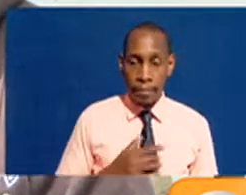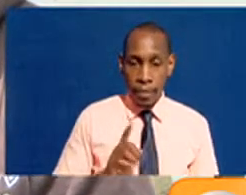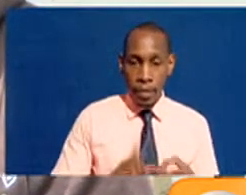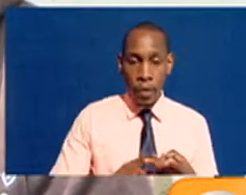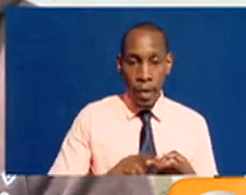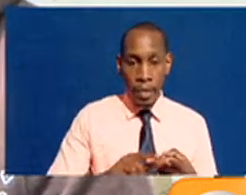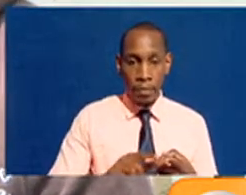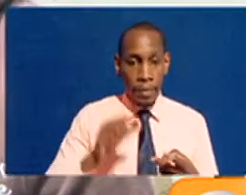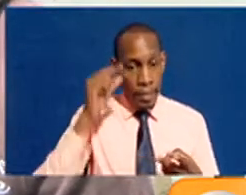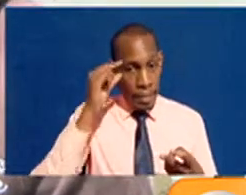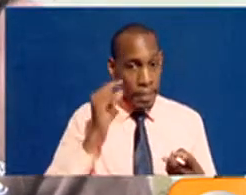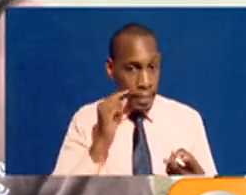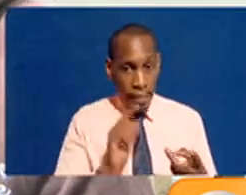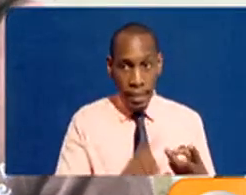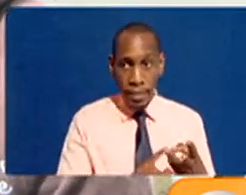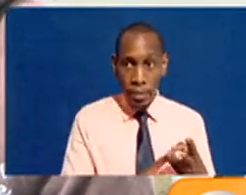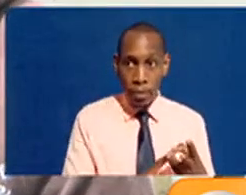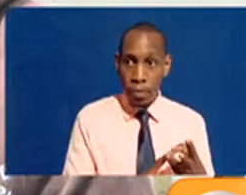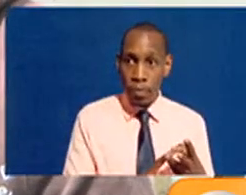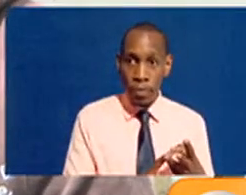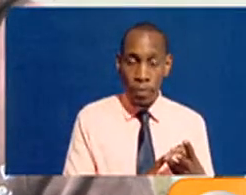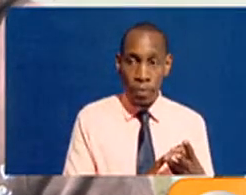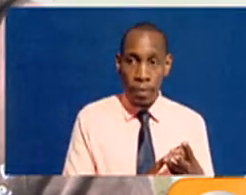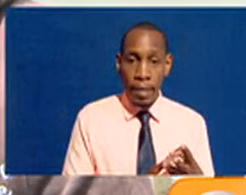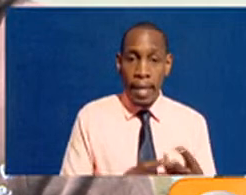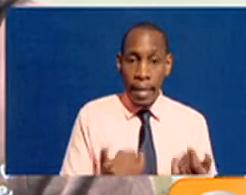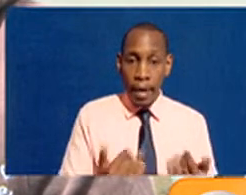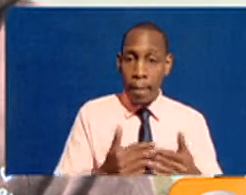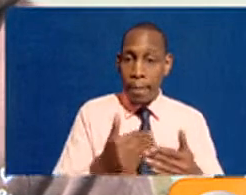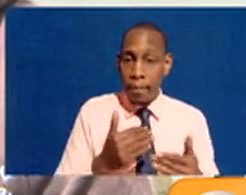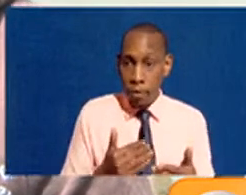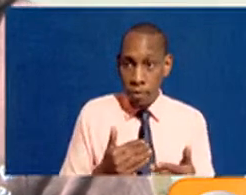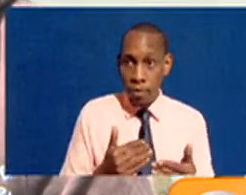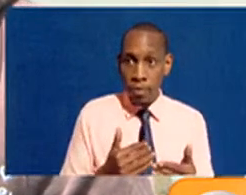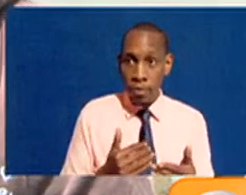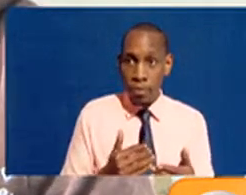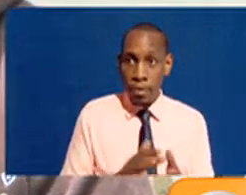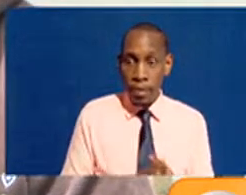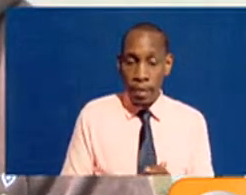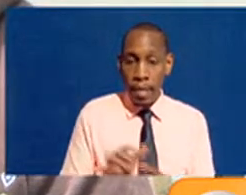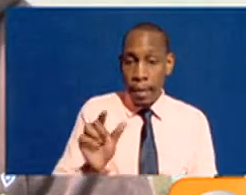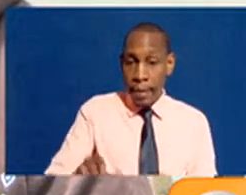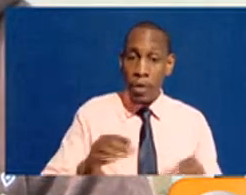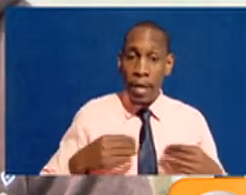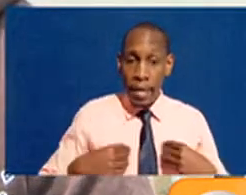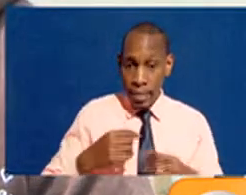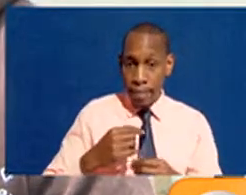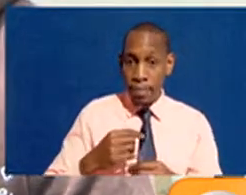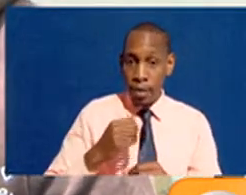gender. So kitambo you get someone to understand